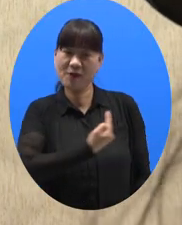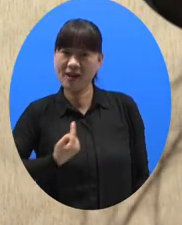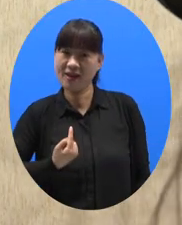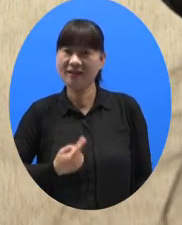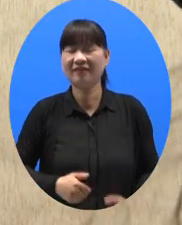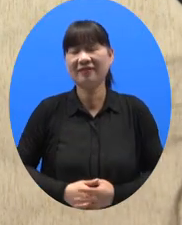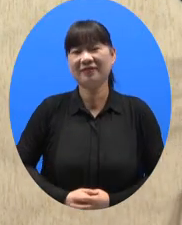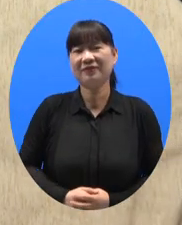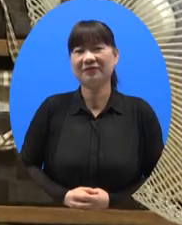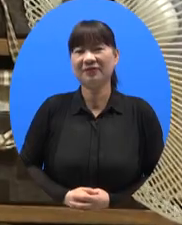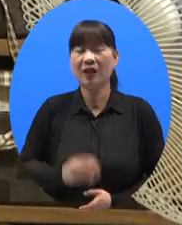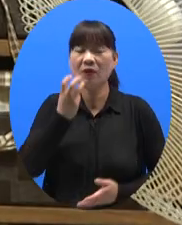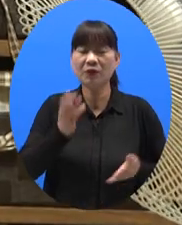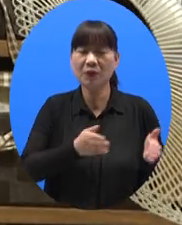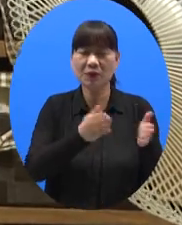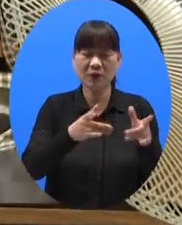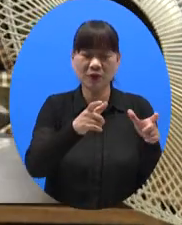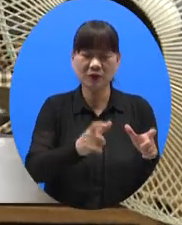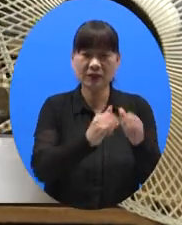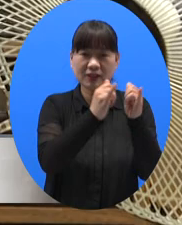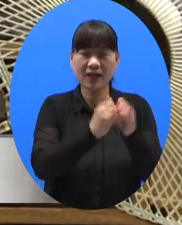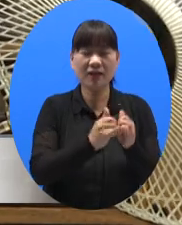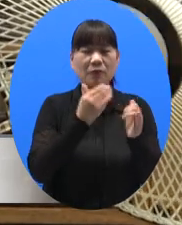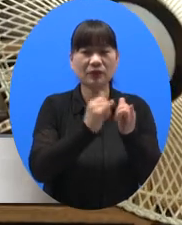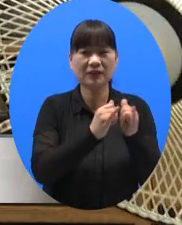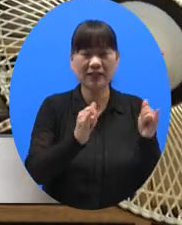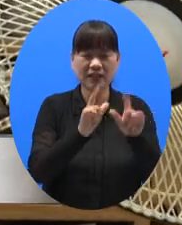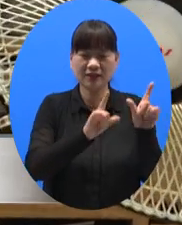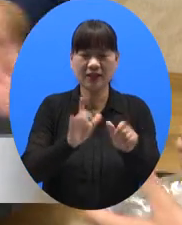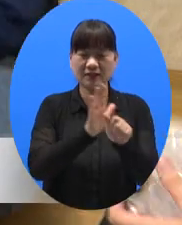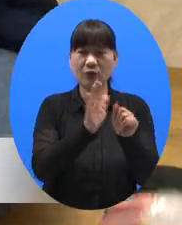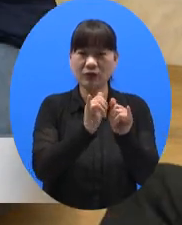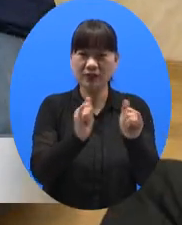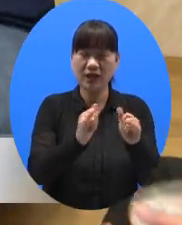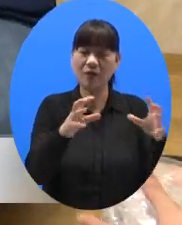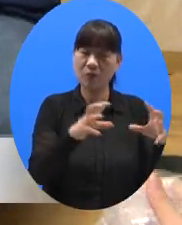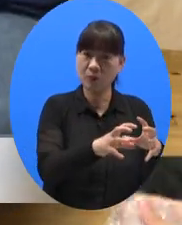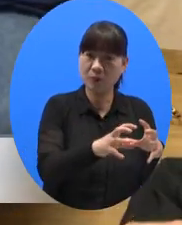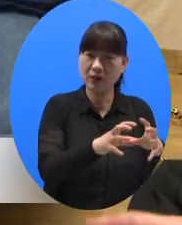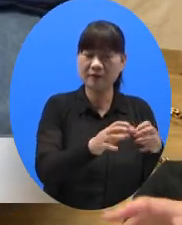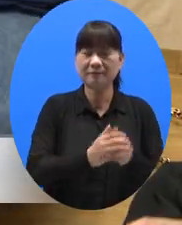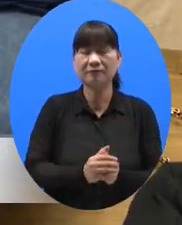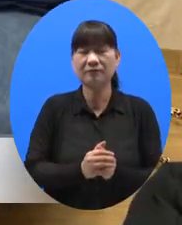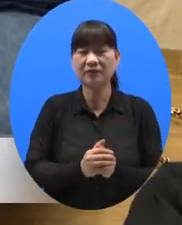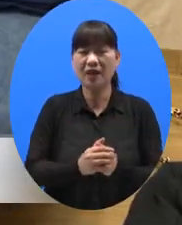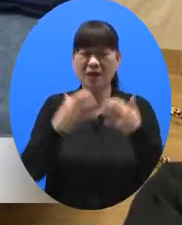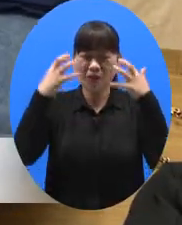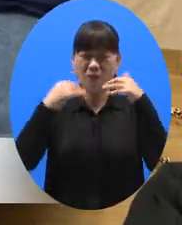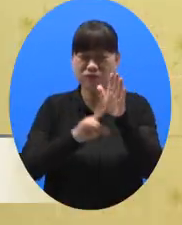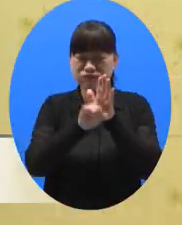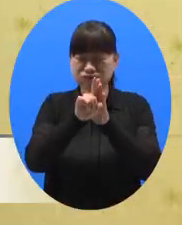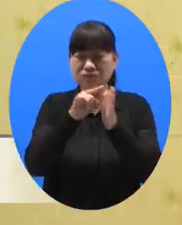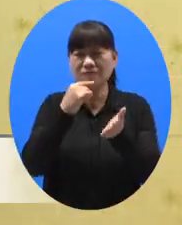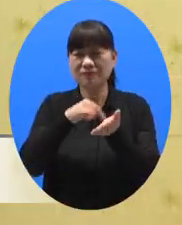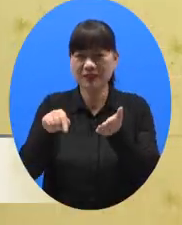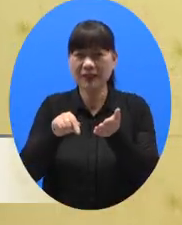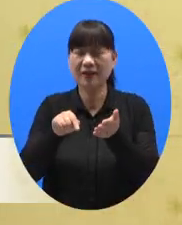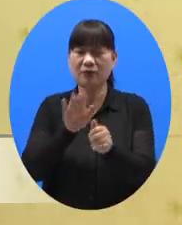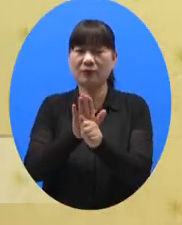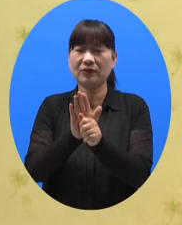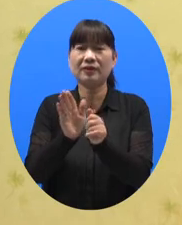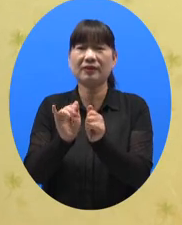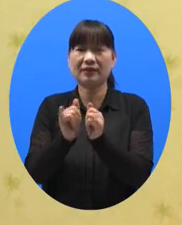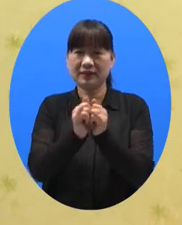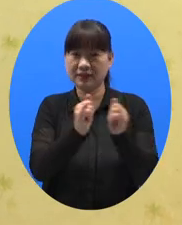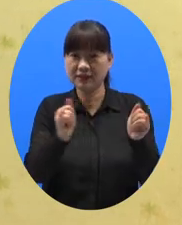찾아왔습니다. 경기도 시군 사회복지사와 생활지원사 등으로 구성된 재난 도우미들입니다. 작은